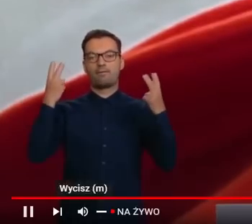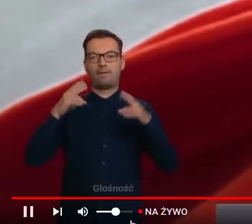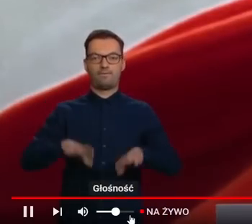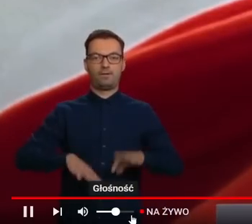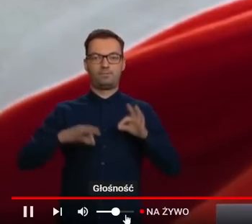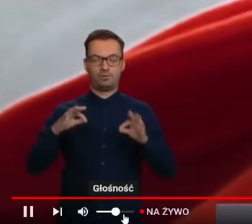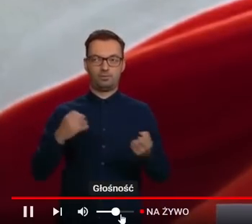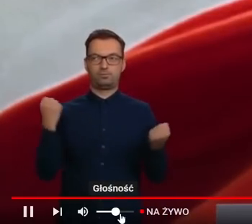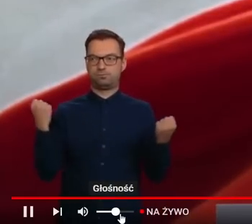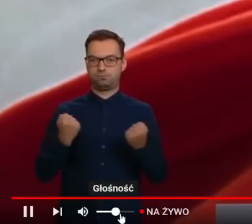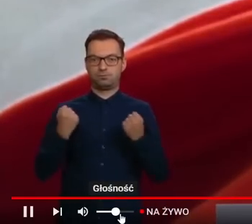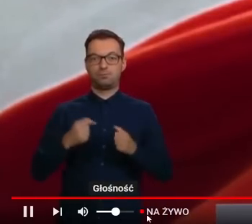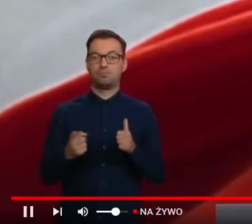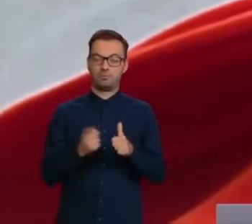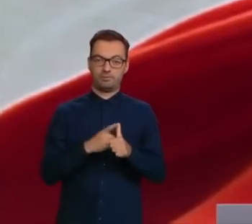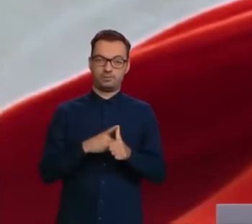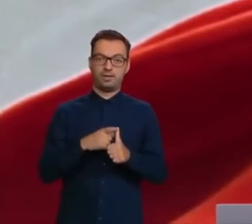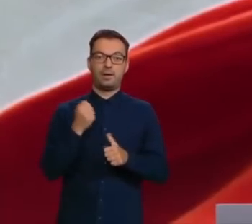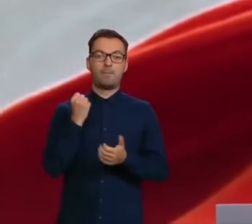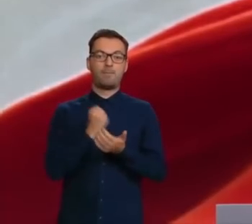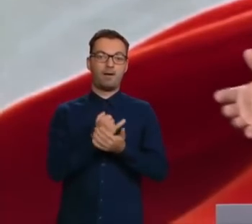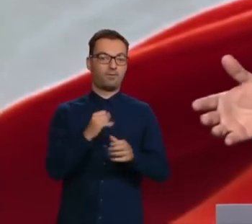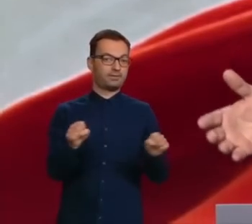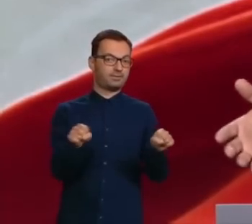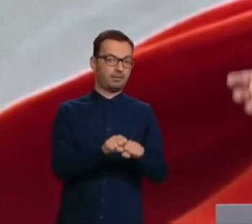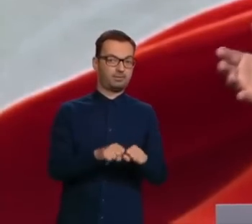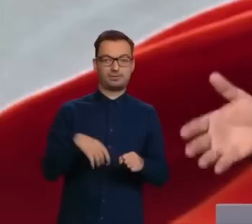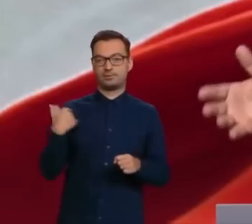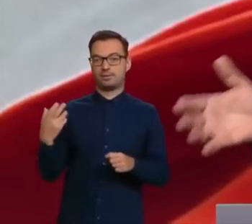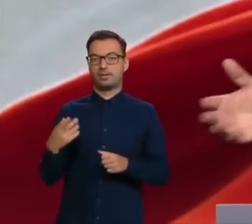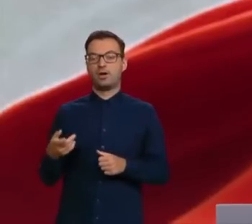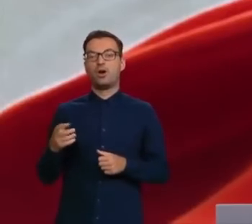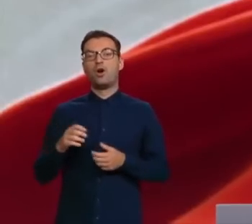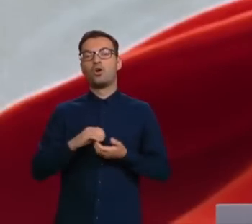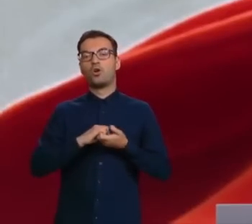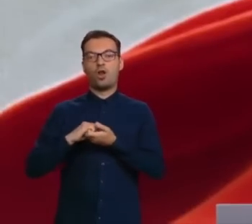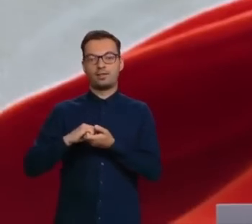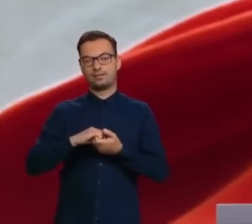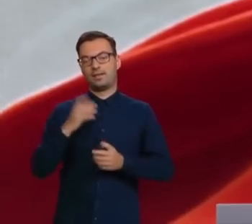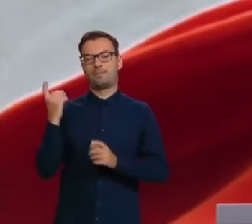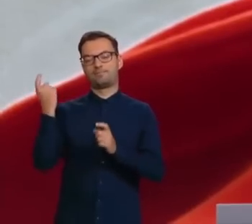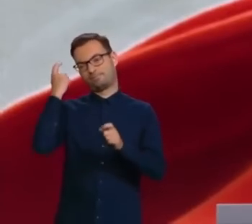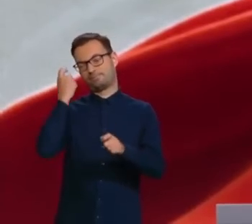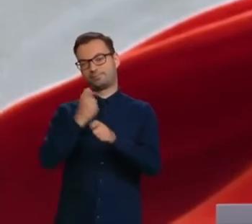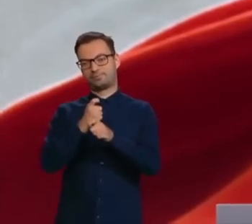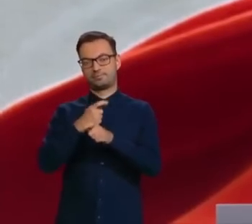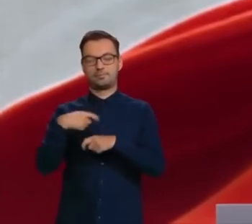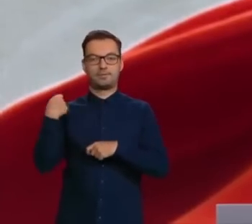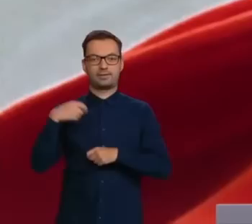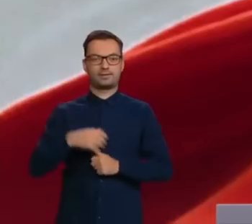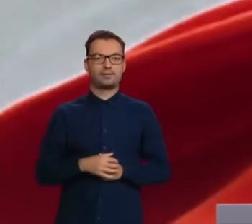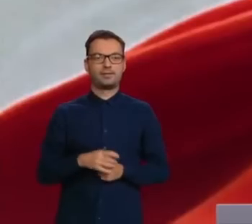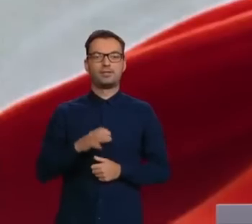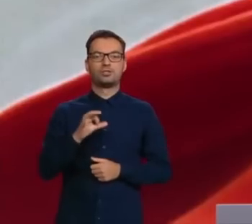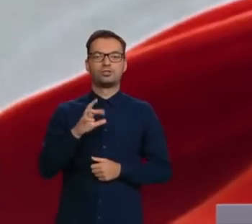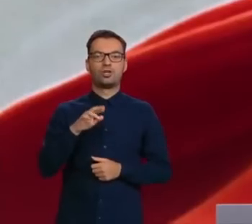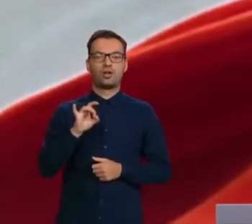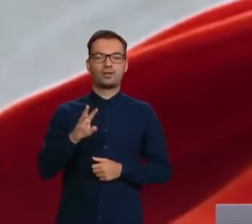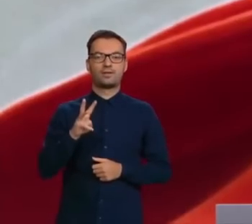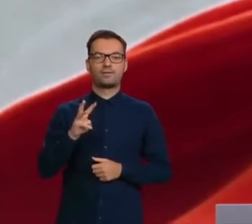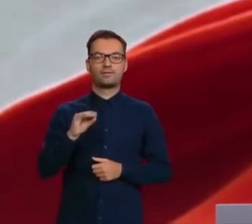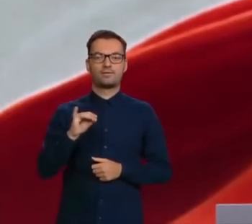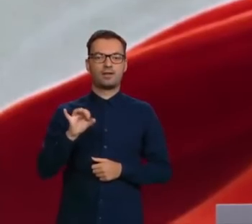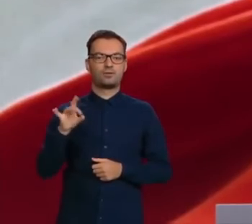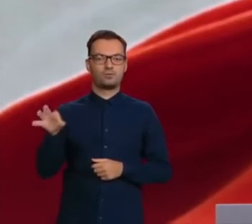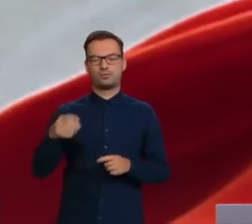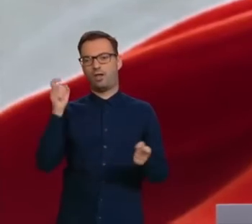lat. Z jednej strony Prawo i Sprawiedliwość, z drugiej strony koalicja wojny z prezydentem. Co łączy panią Szoring-Wielgus, która